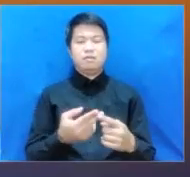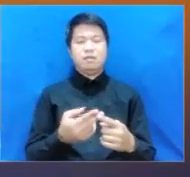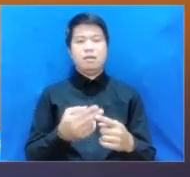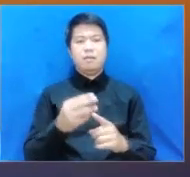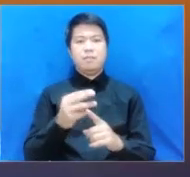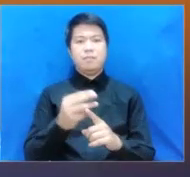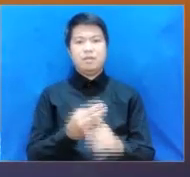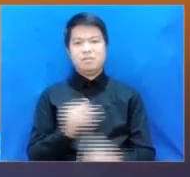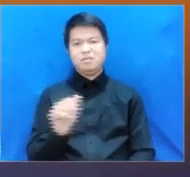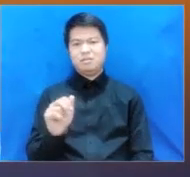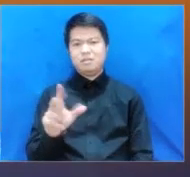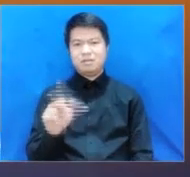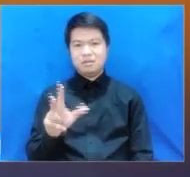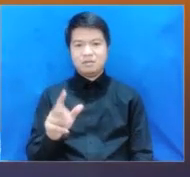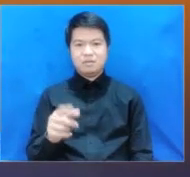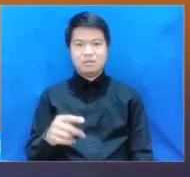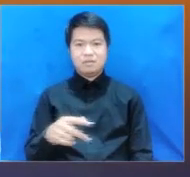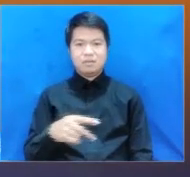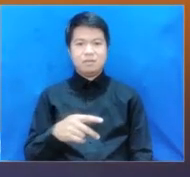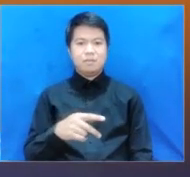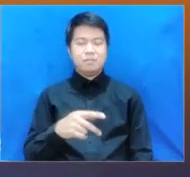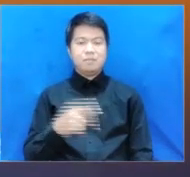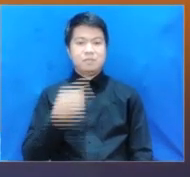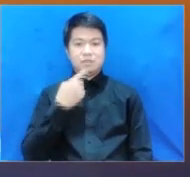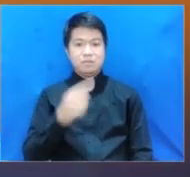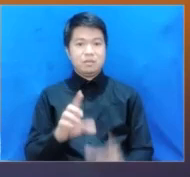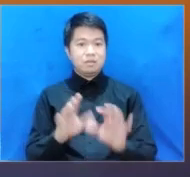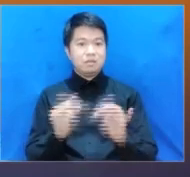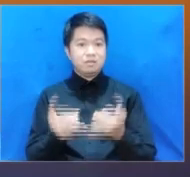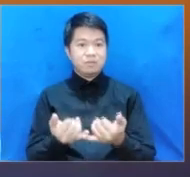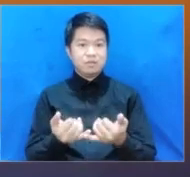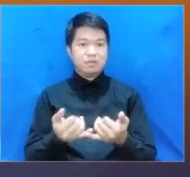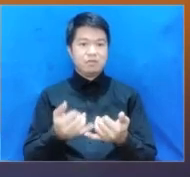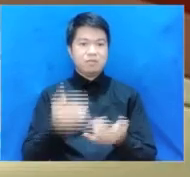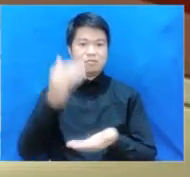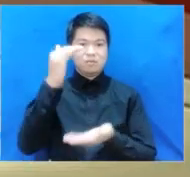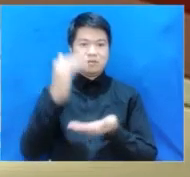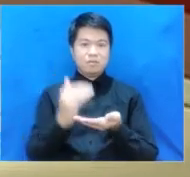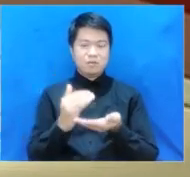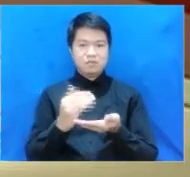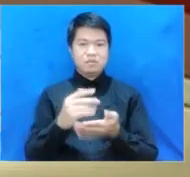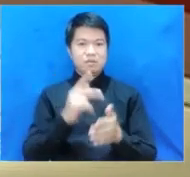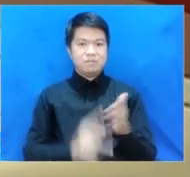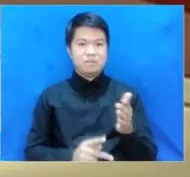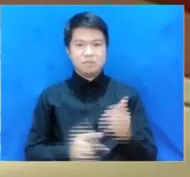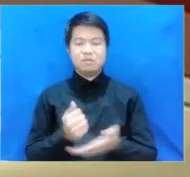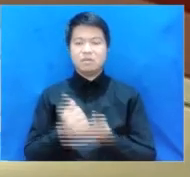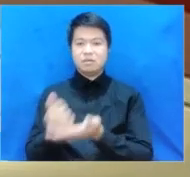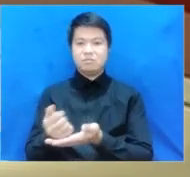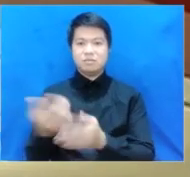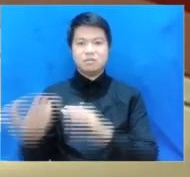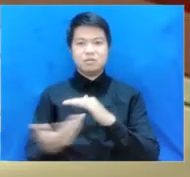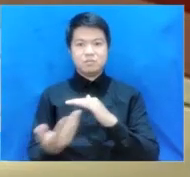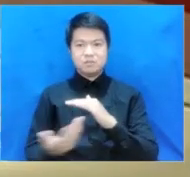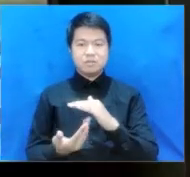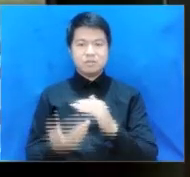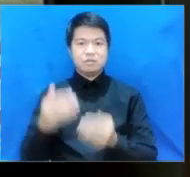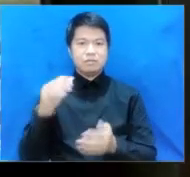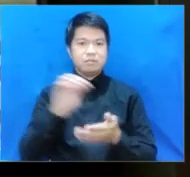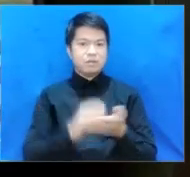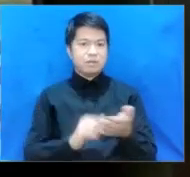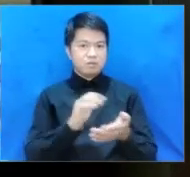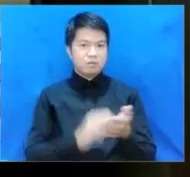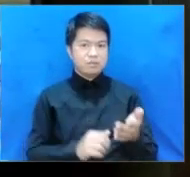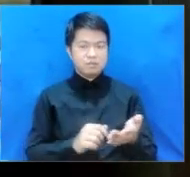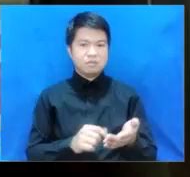Petrogas, ipinatupad nilang oil price rollback bilang tulong sa mga customer. Sa kabila ng bawas singil sa Petrogas, tuloy